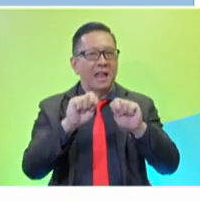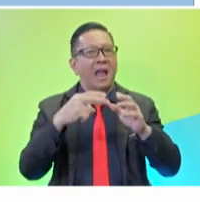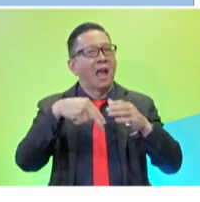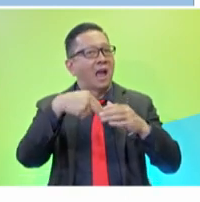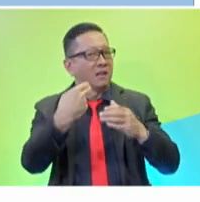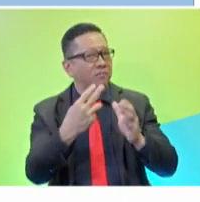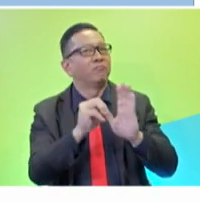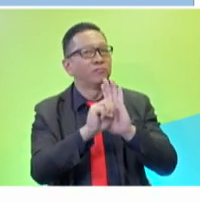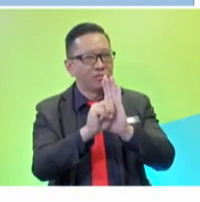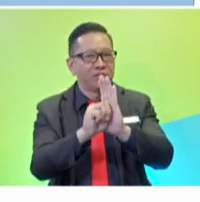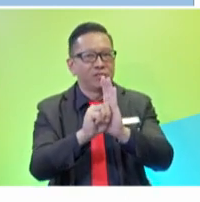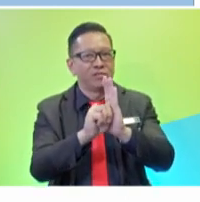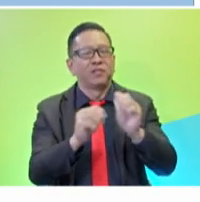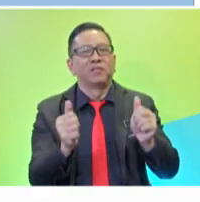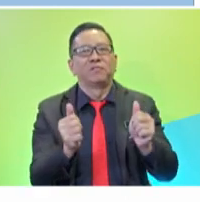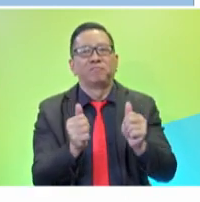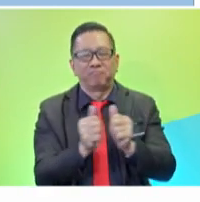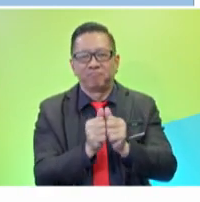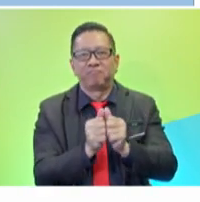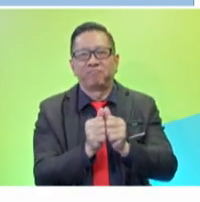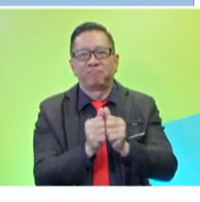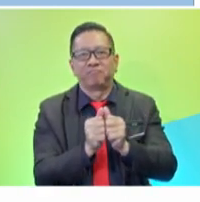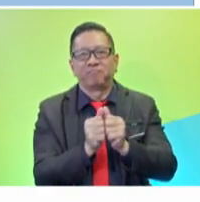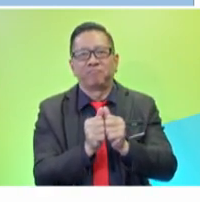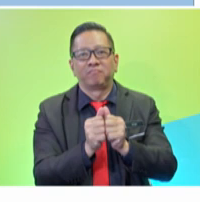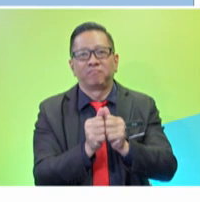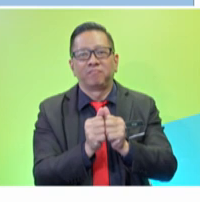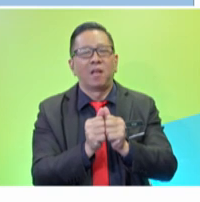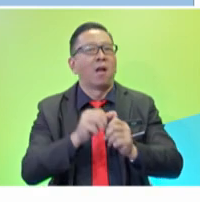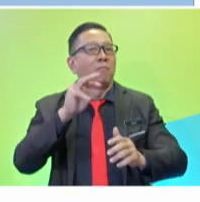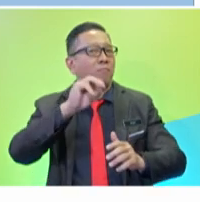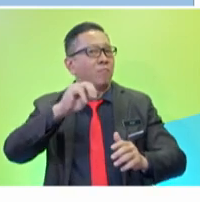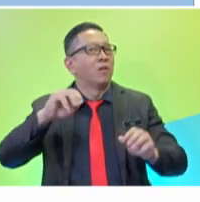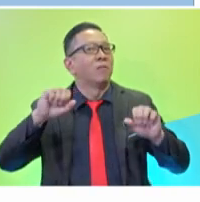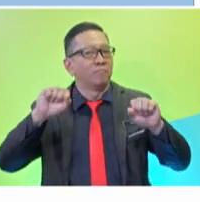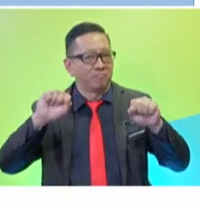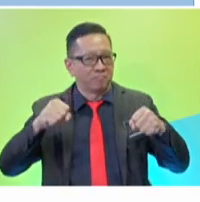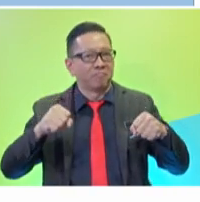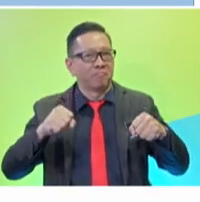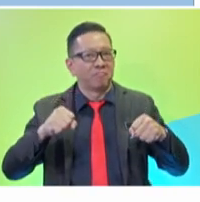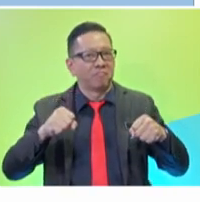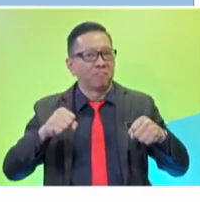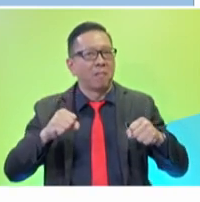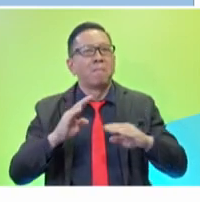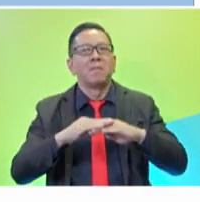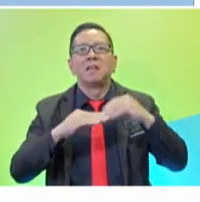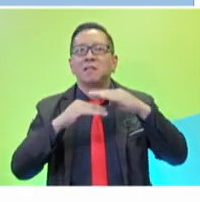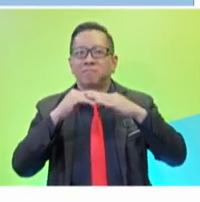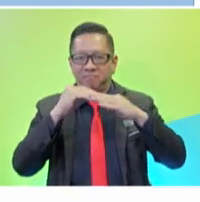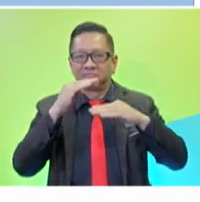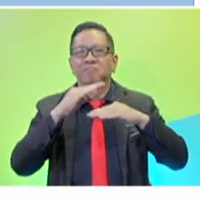dan juga atau pemodel dan pelajar boleh nanti di akhir pelajaran nanti belajar boleh membina